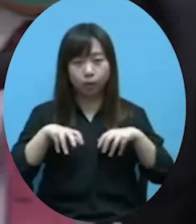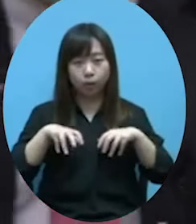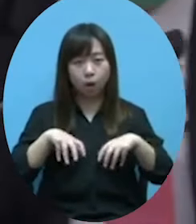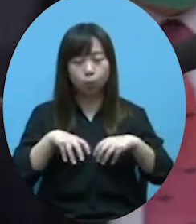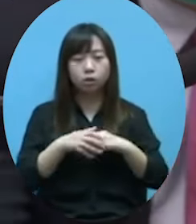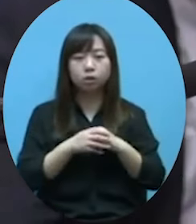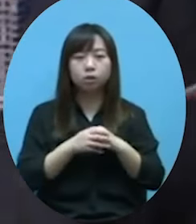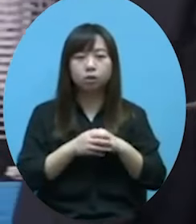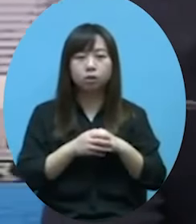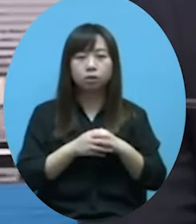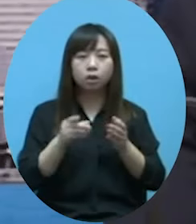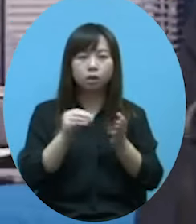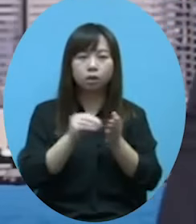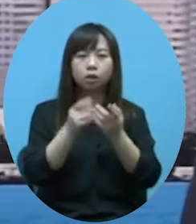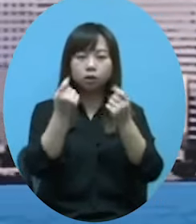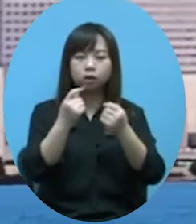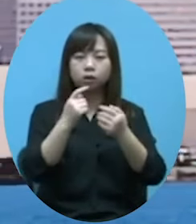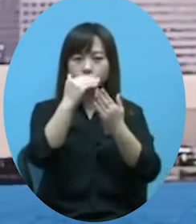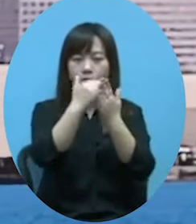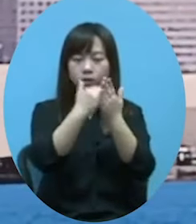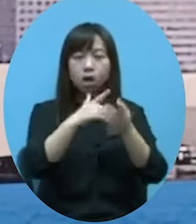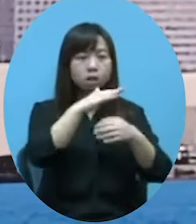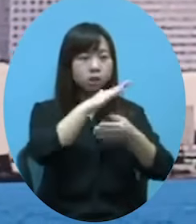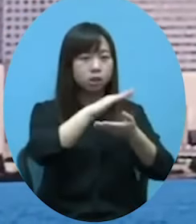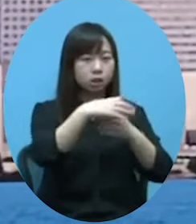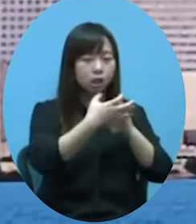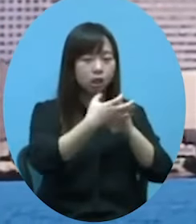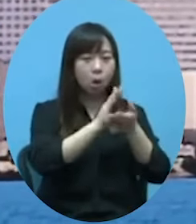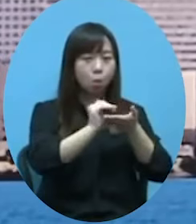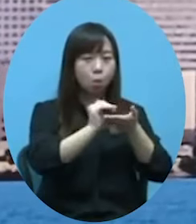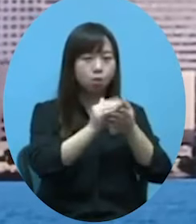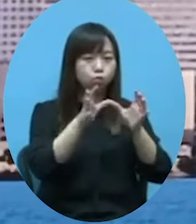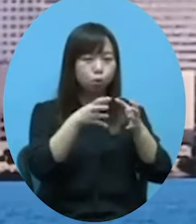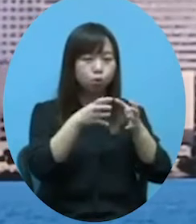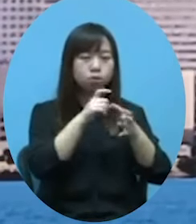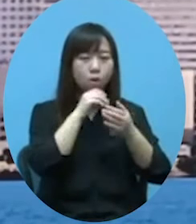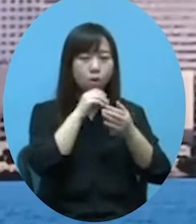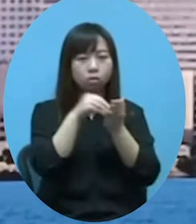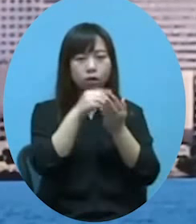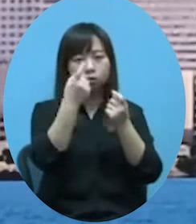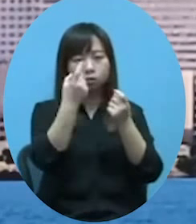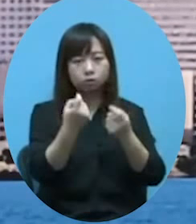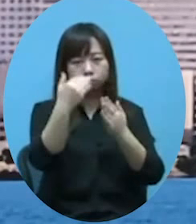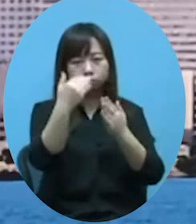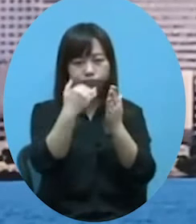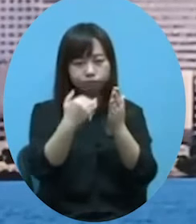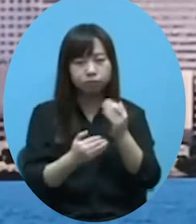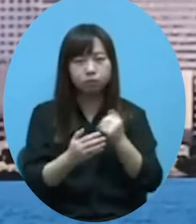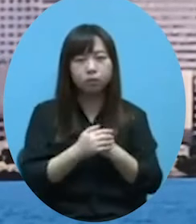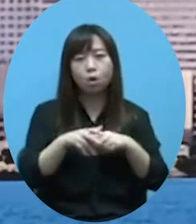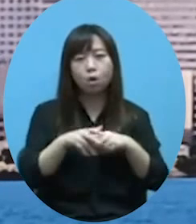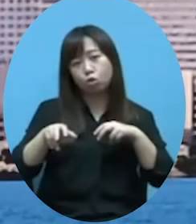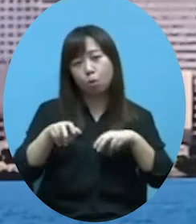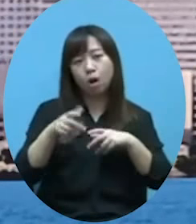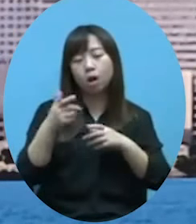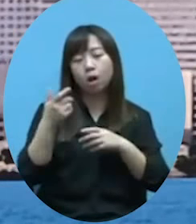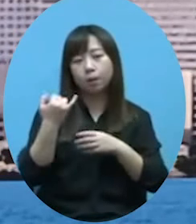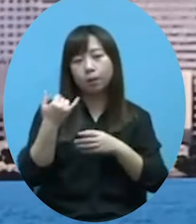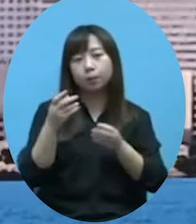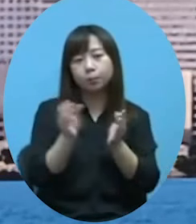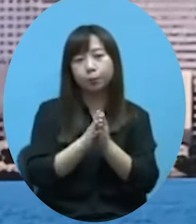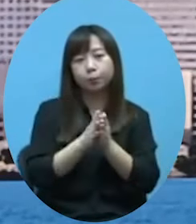有幾種定義的其實世界動物衛生組織裡面也有一個定義動物是否受感染